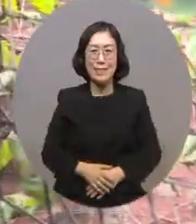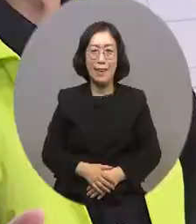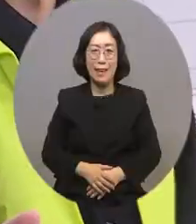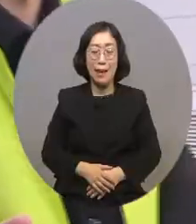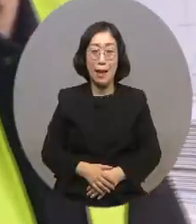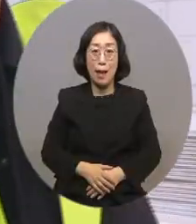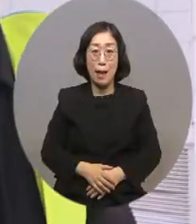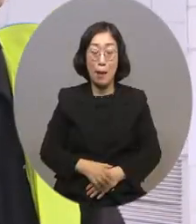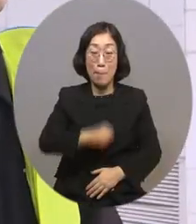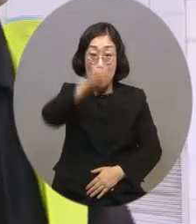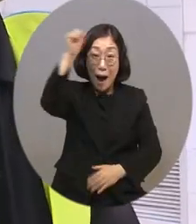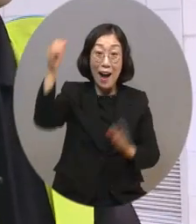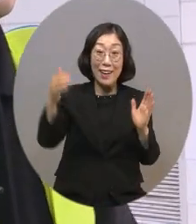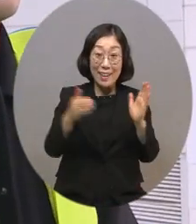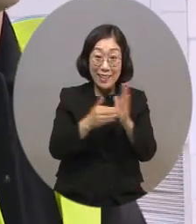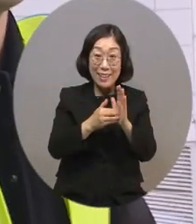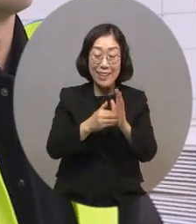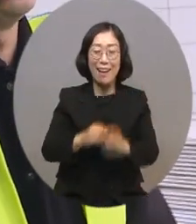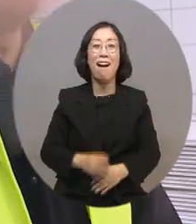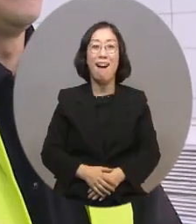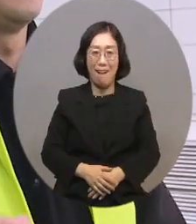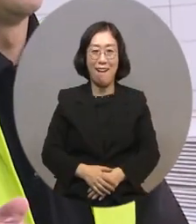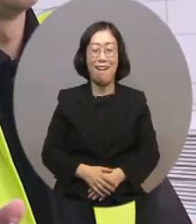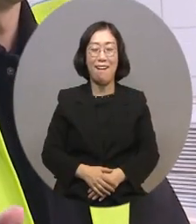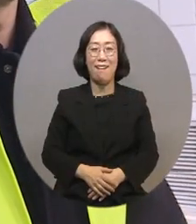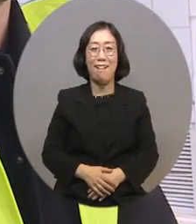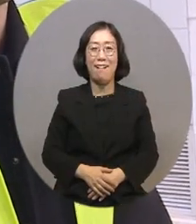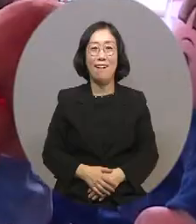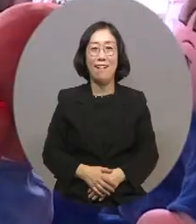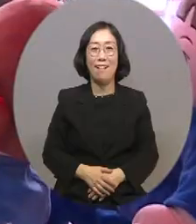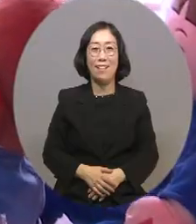저. 넣었어요! 얼떨결에 성공!